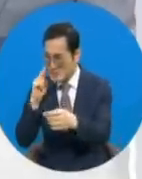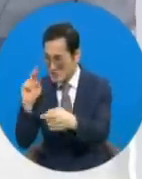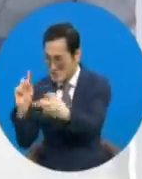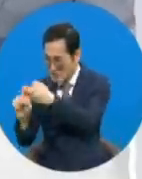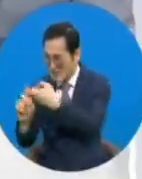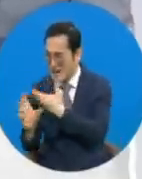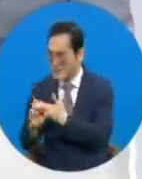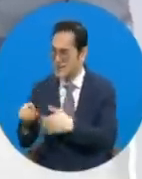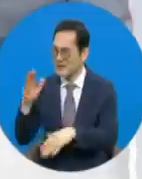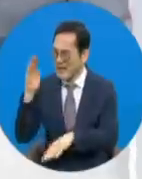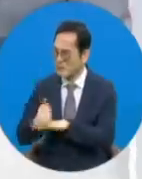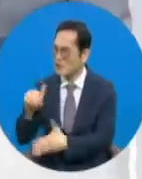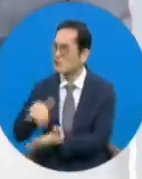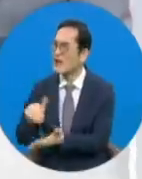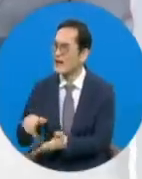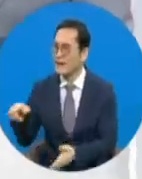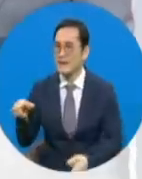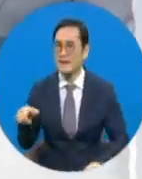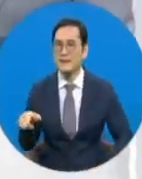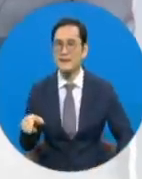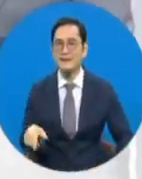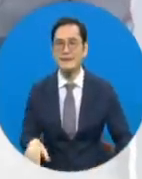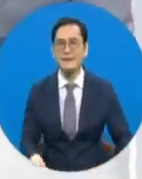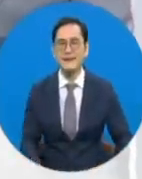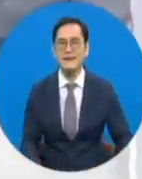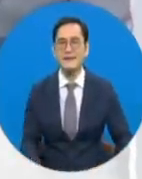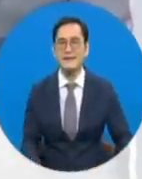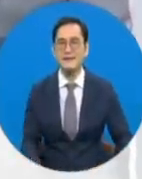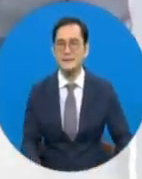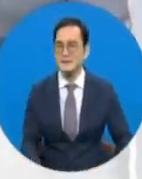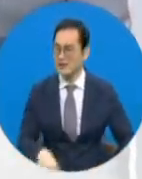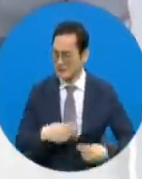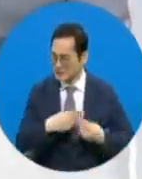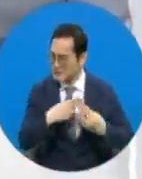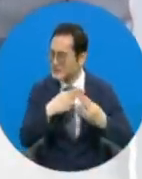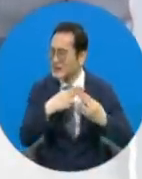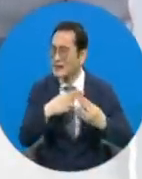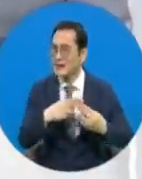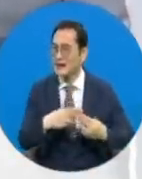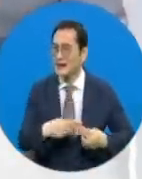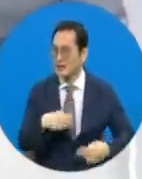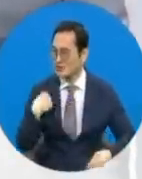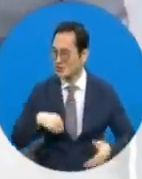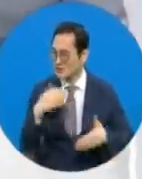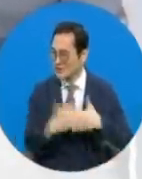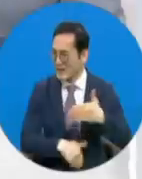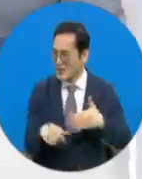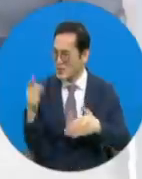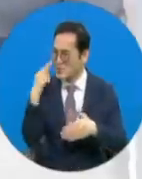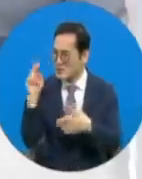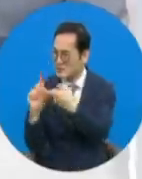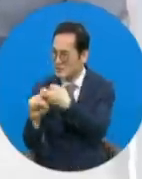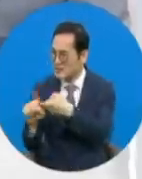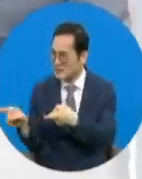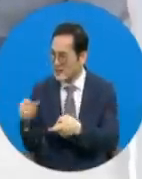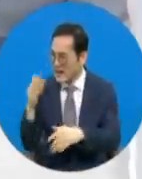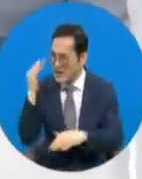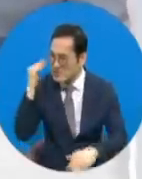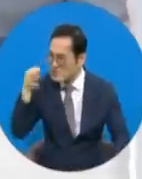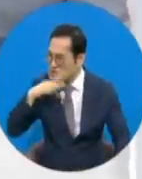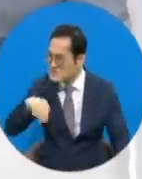중국 입장에서 봤을 때 두고 봐라 그러면 중국을 배제하고 미국에 배팅하는 것이